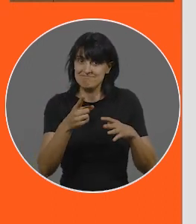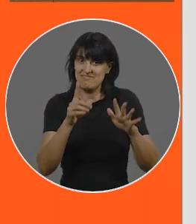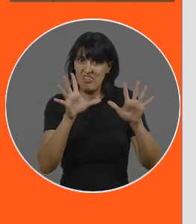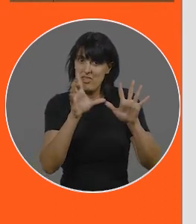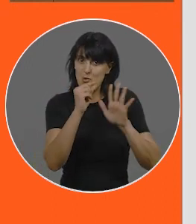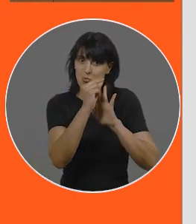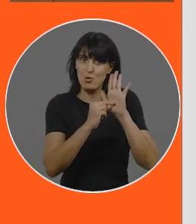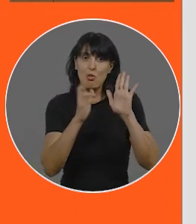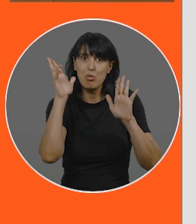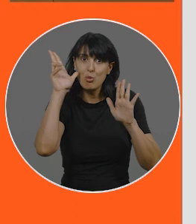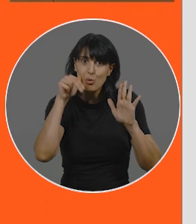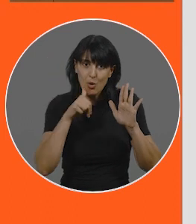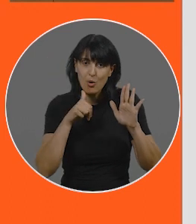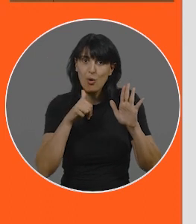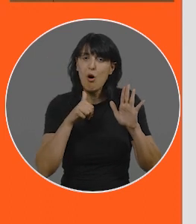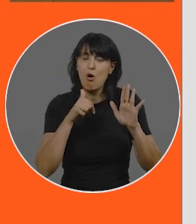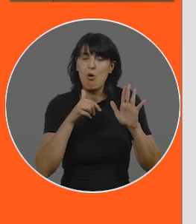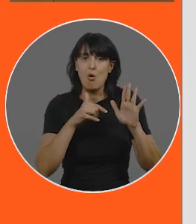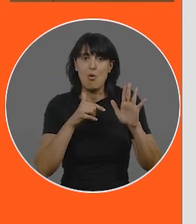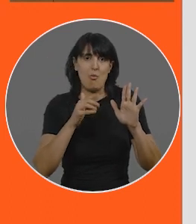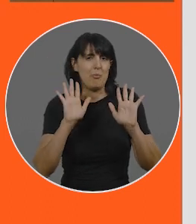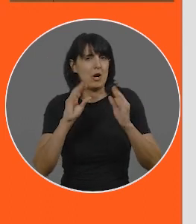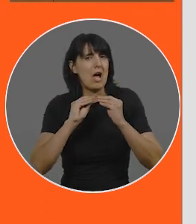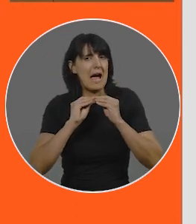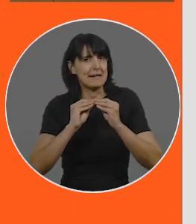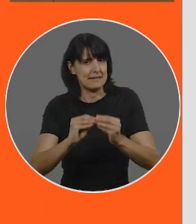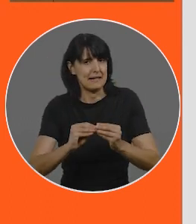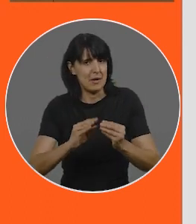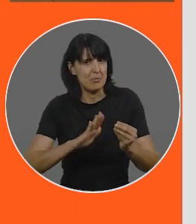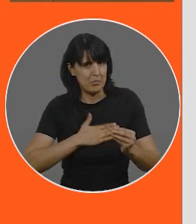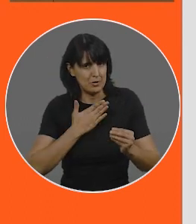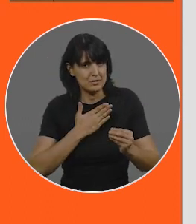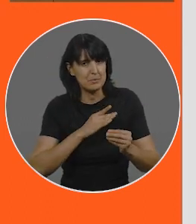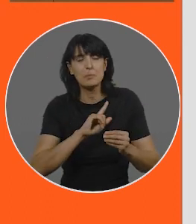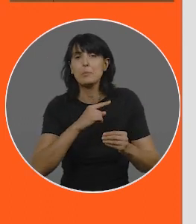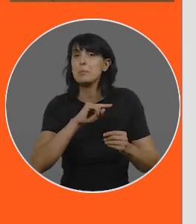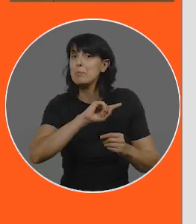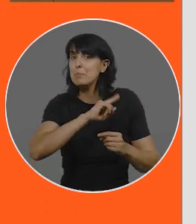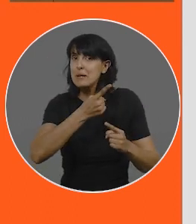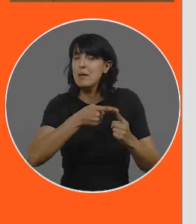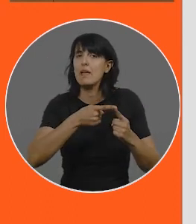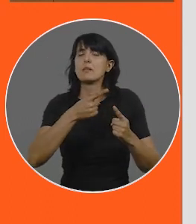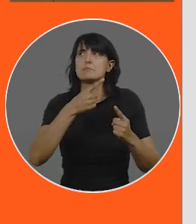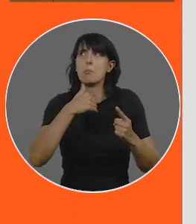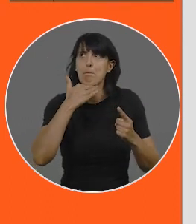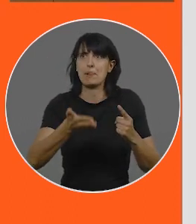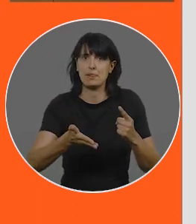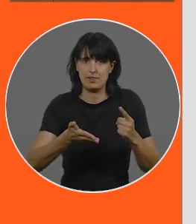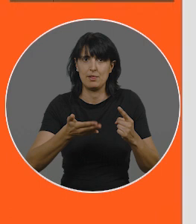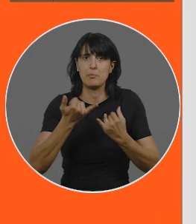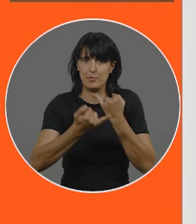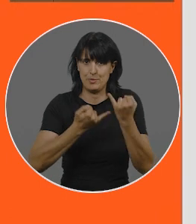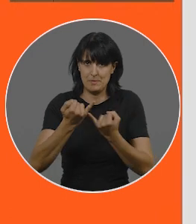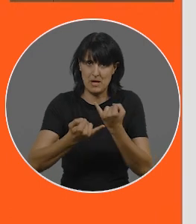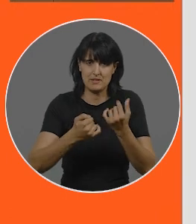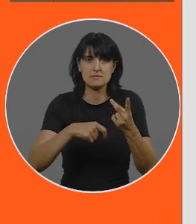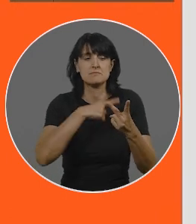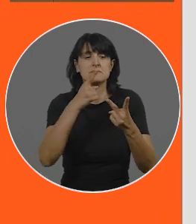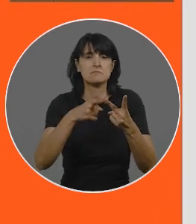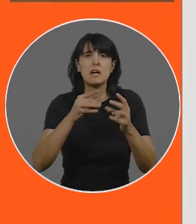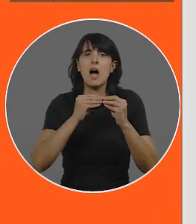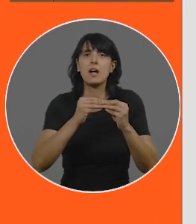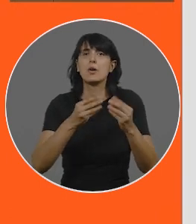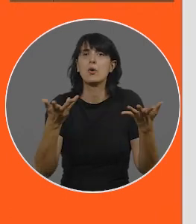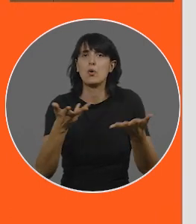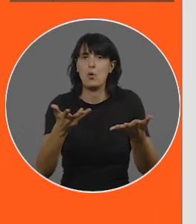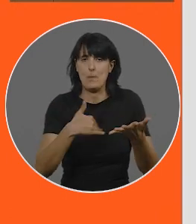dient són punts de dolor. Això no vol dir que no es puguin arreglar. Es poden arreglar, però primer n'has de saber, primer n'has de ser conscient, perdó, i després n'has de